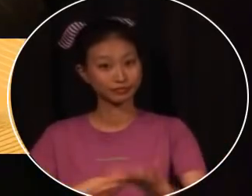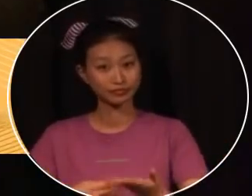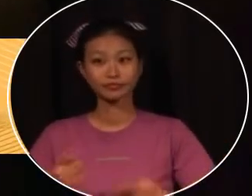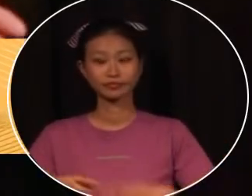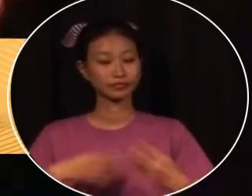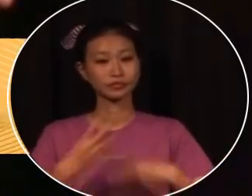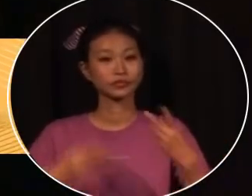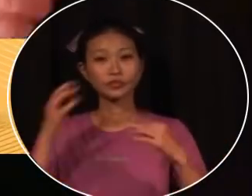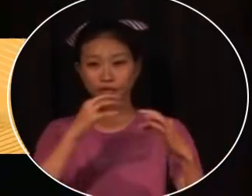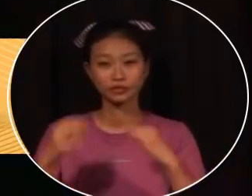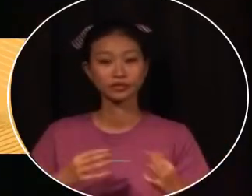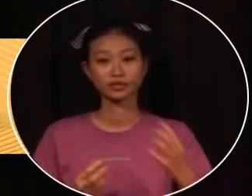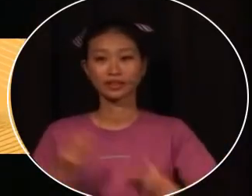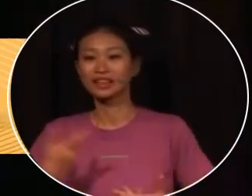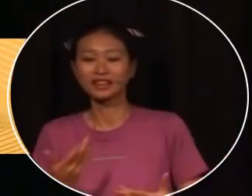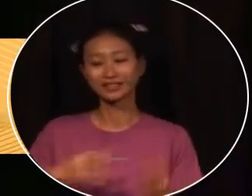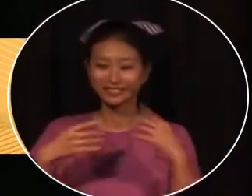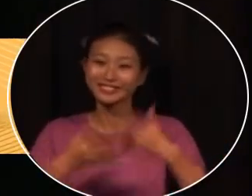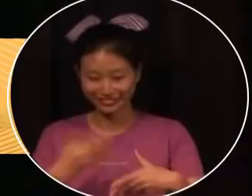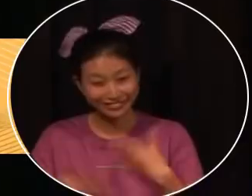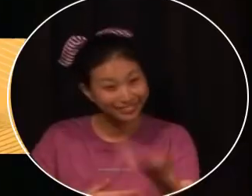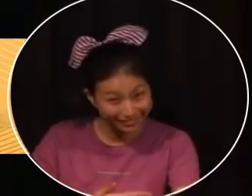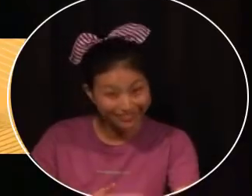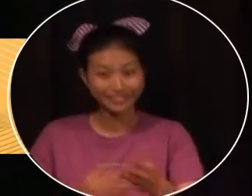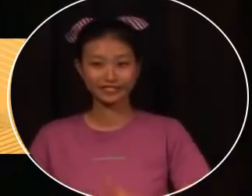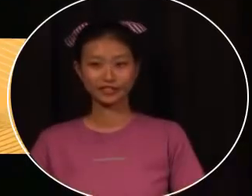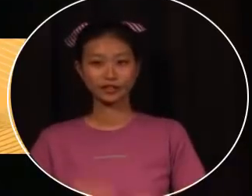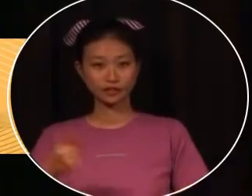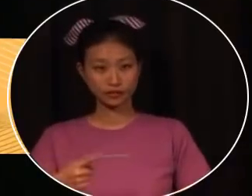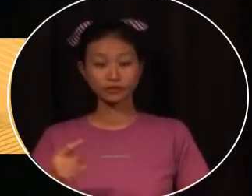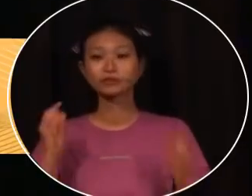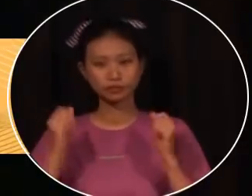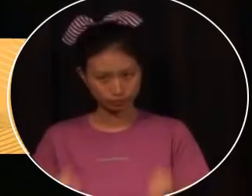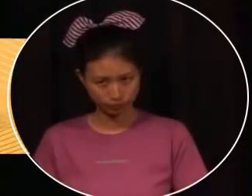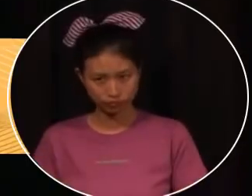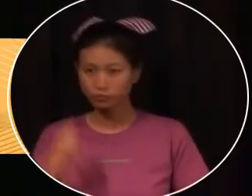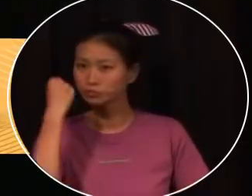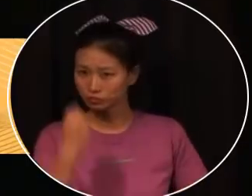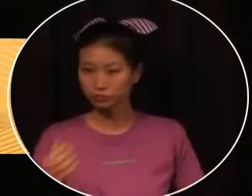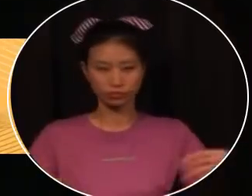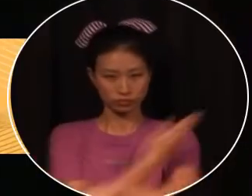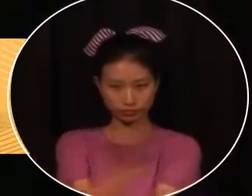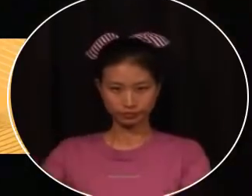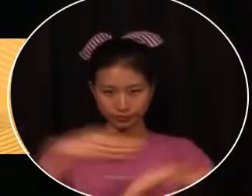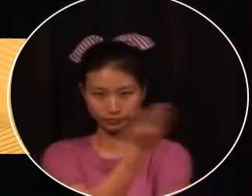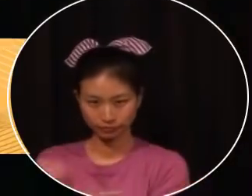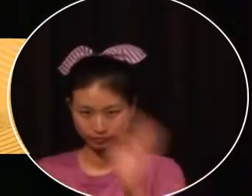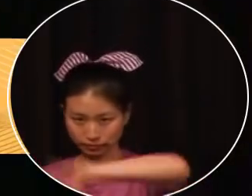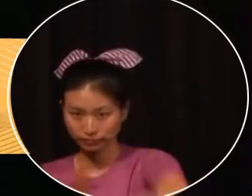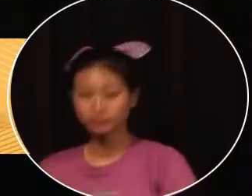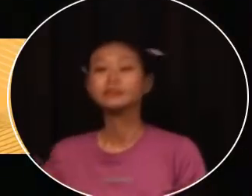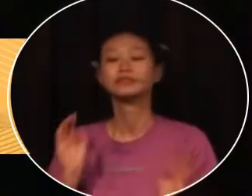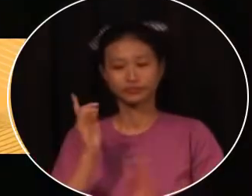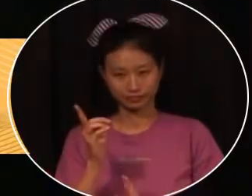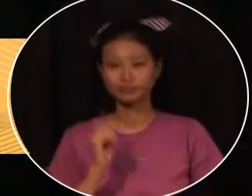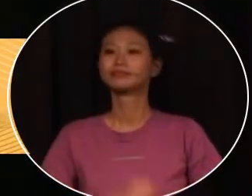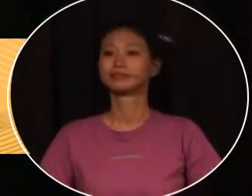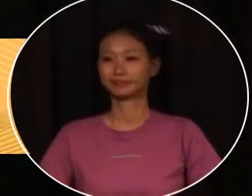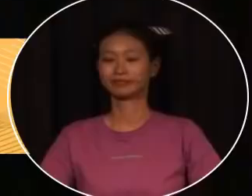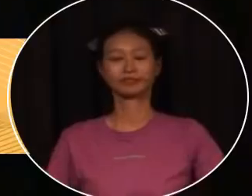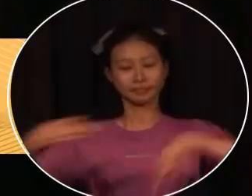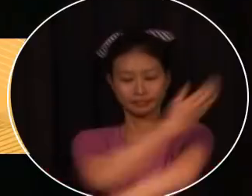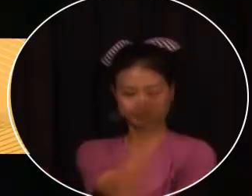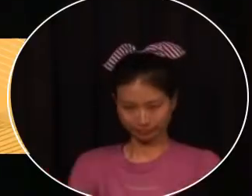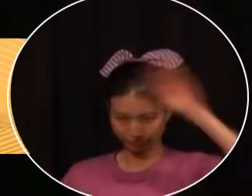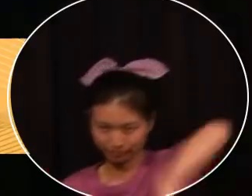观点是，如果今天企业的老板他没有办法让大家的年薪翻倍，代表这老板是不成功的老板，他也该被自然淘汰。但